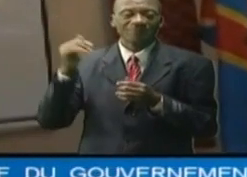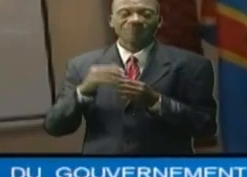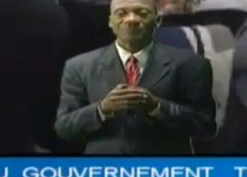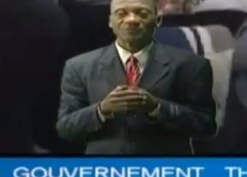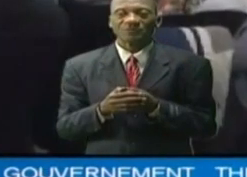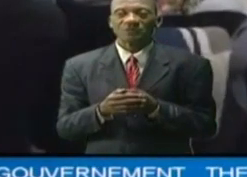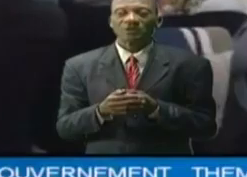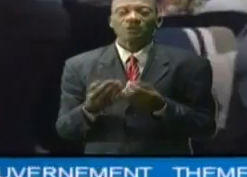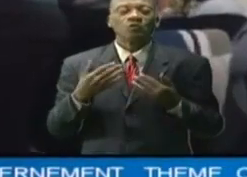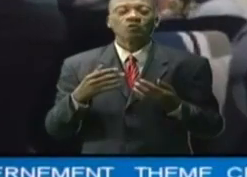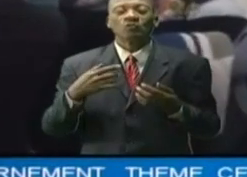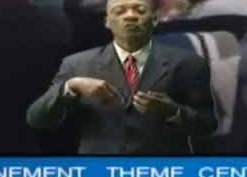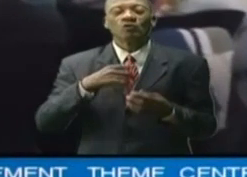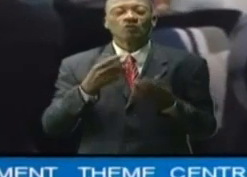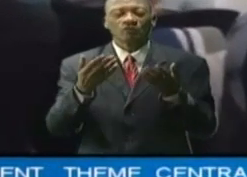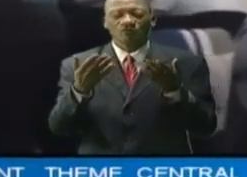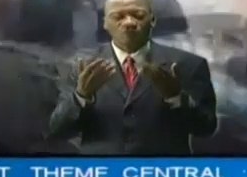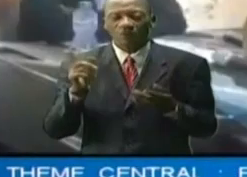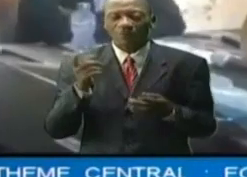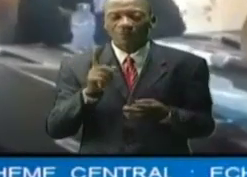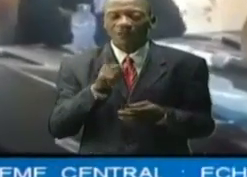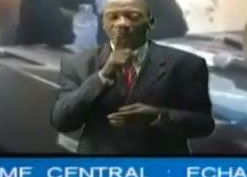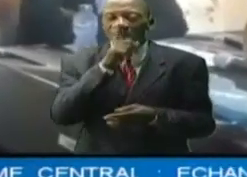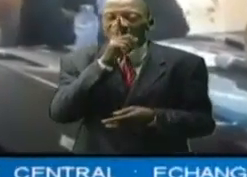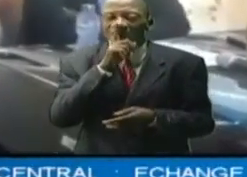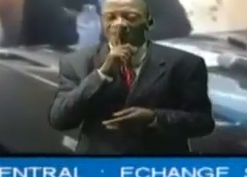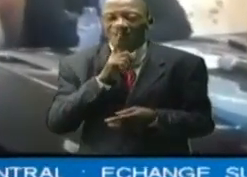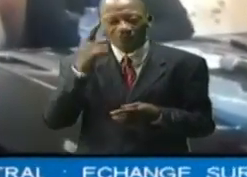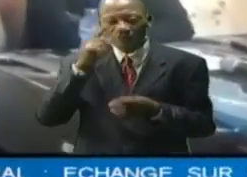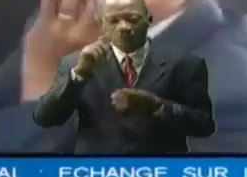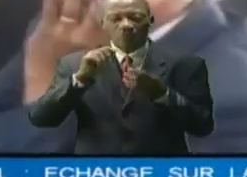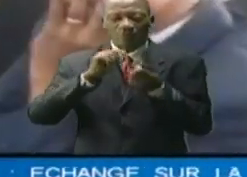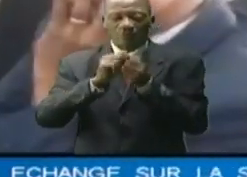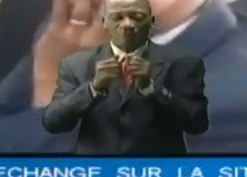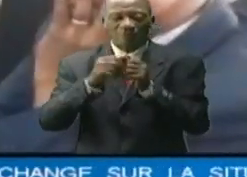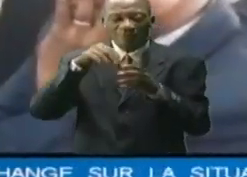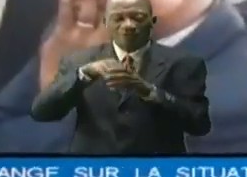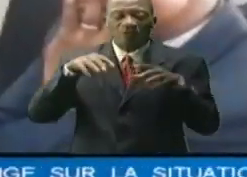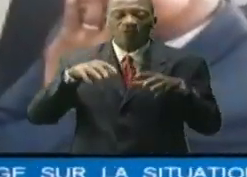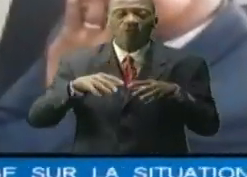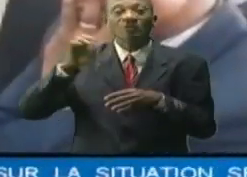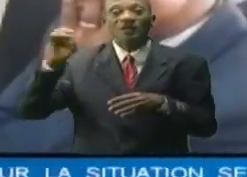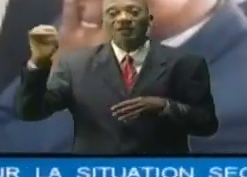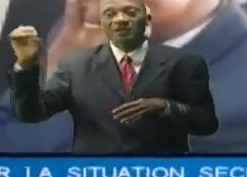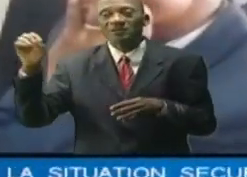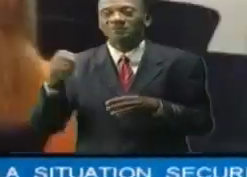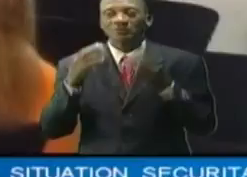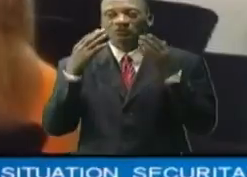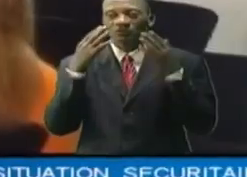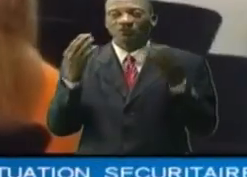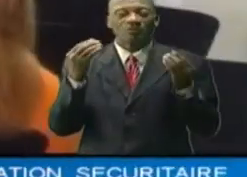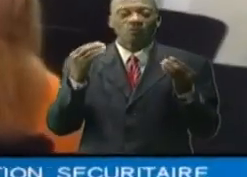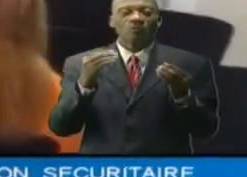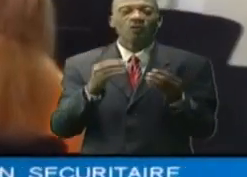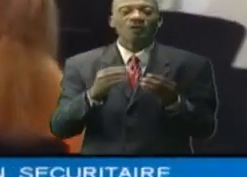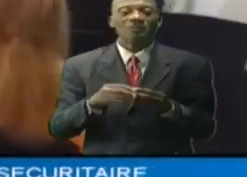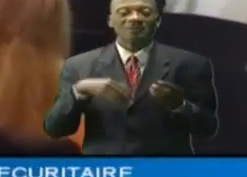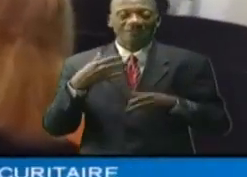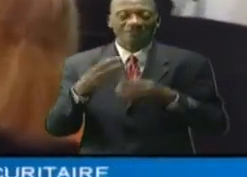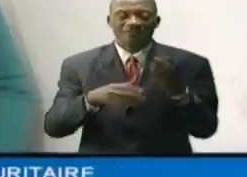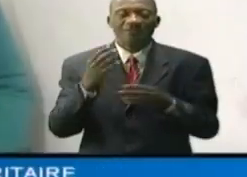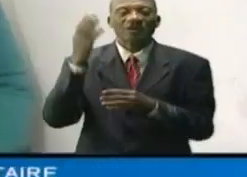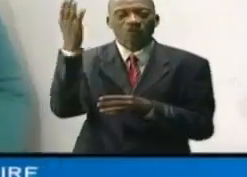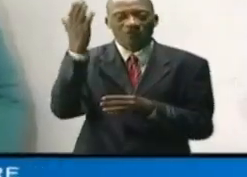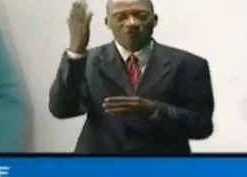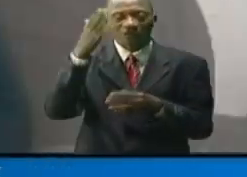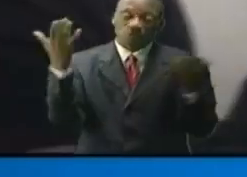silences sur la situation dans la partie est de la RDC. Une conférence organisée dans un contexte de la résurgence des